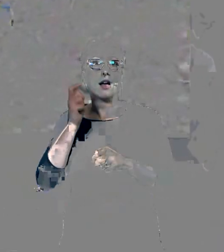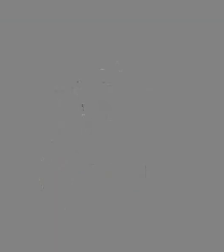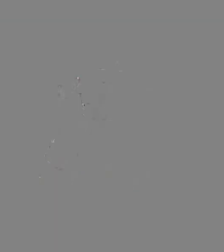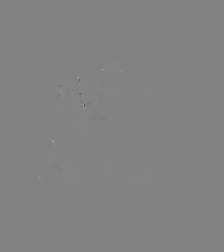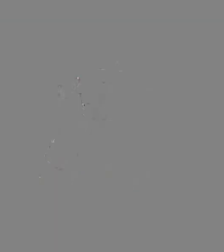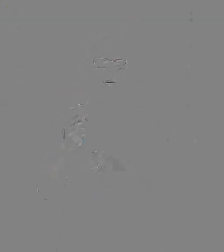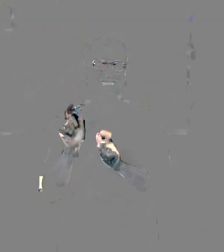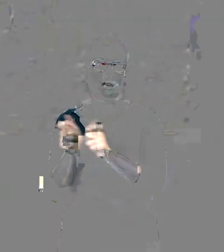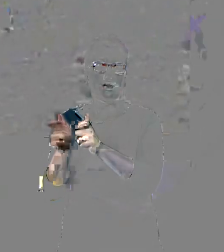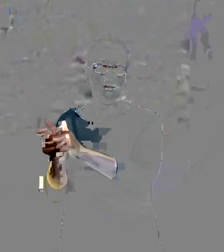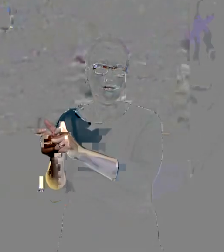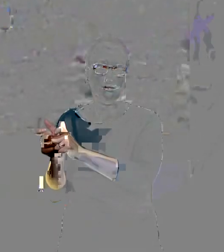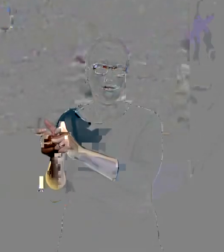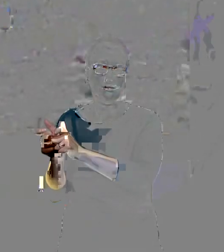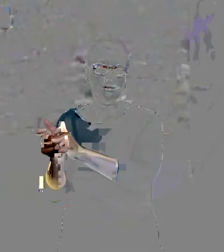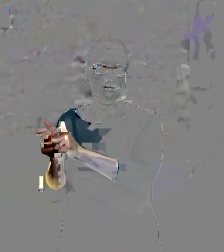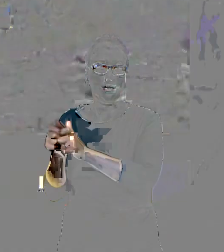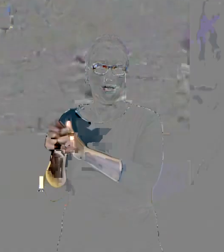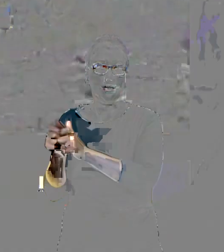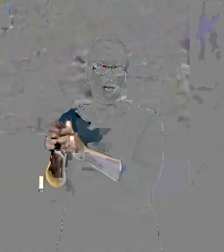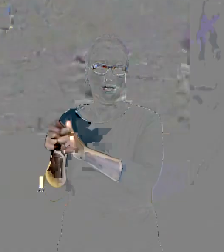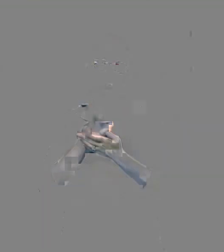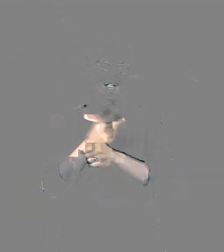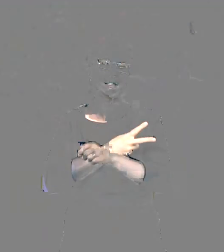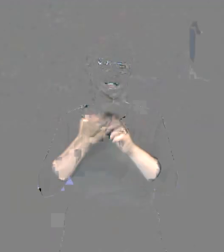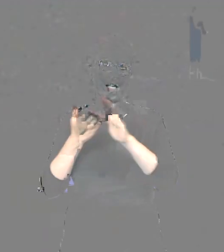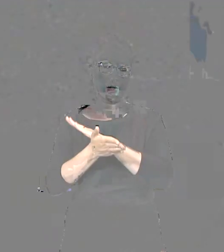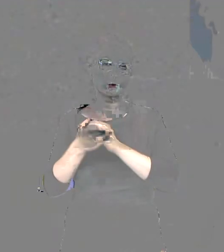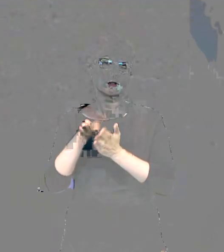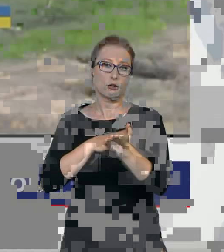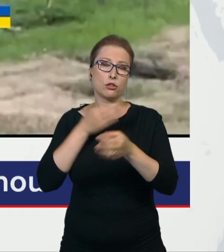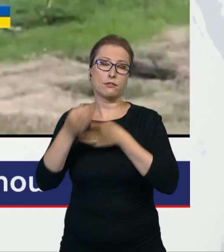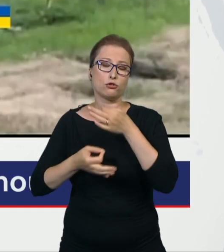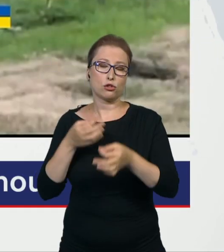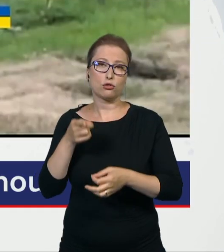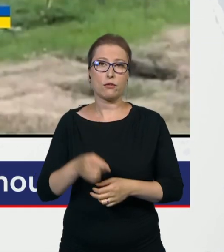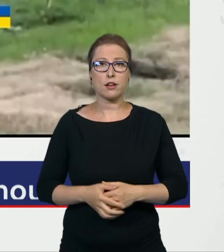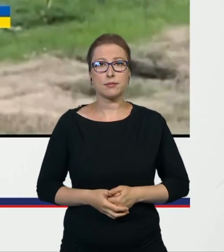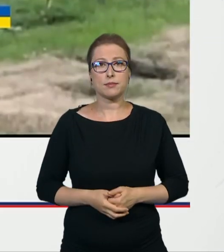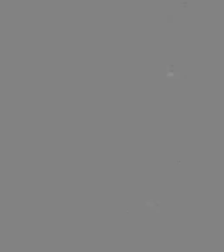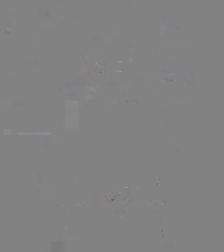ukrajinských záležití tak když natura už s ohledem na to záhájala vyšetřování